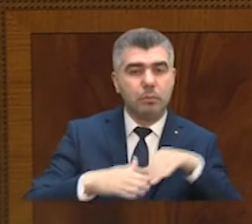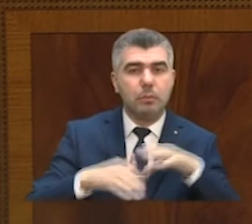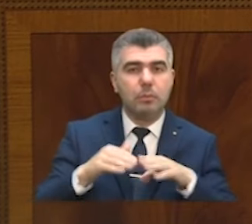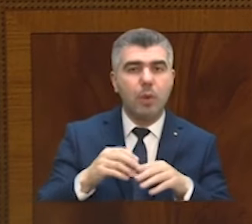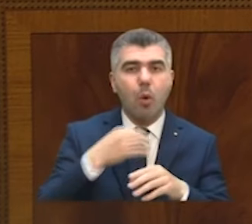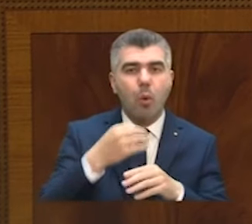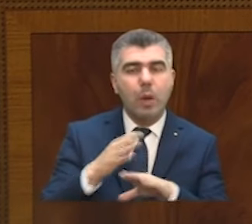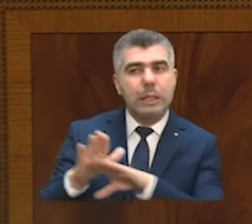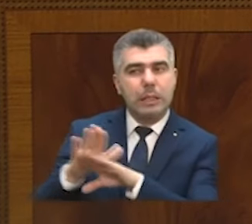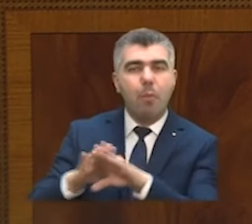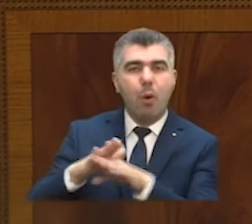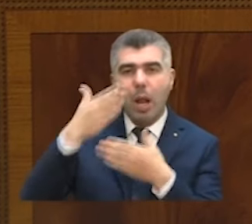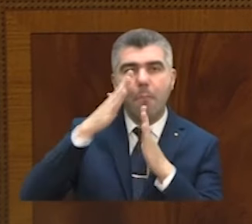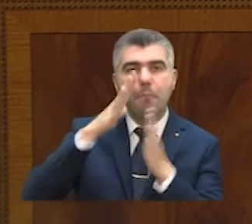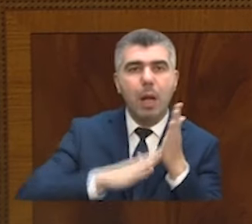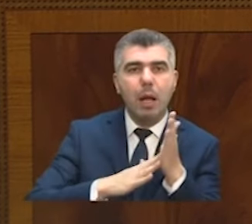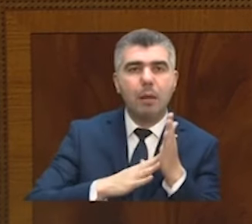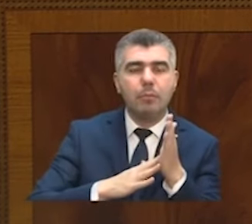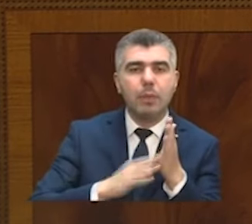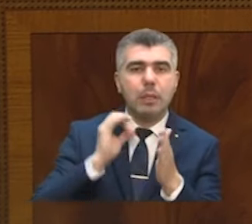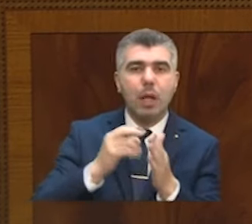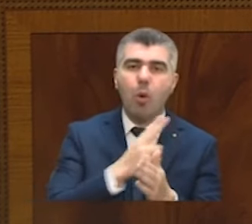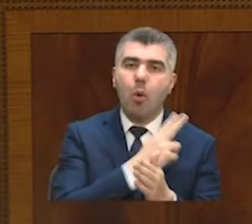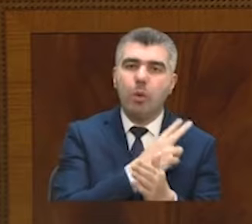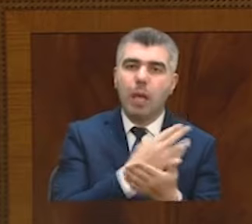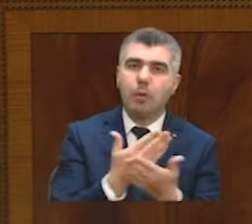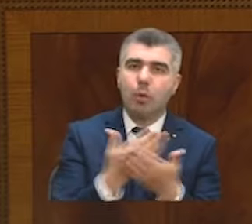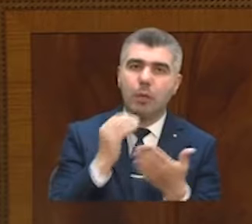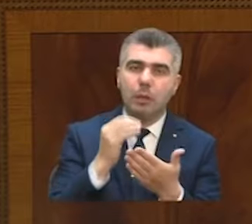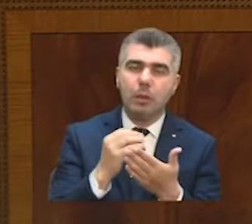الاعتذار للمغاربه وتقدم الاعتذار للشغيله التعليميه. واختم بهذا وشكرا.